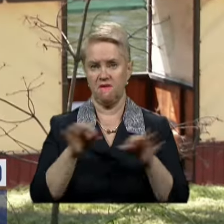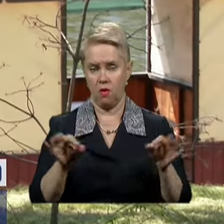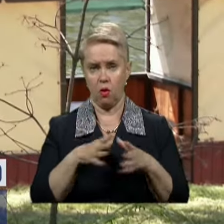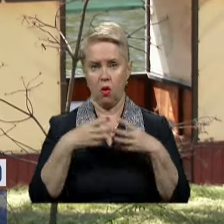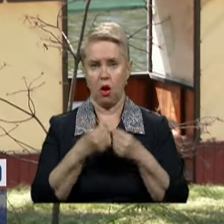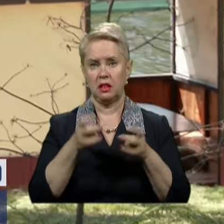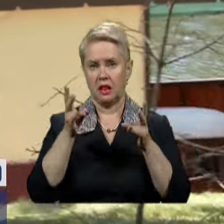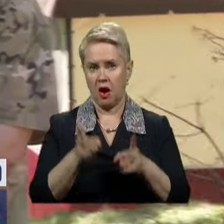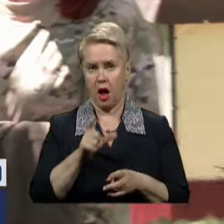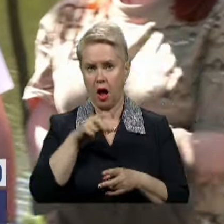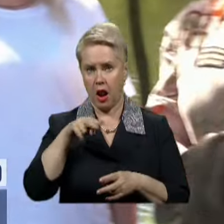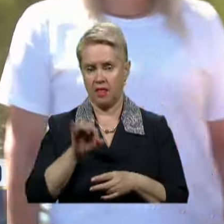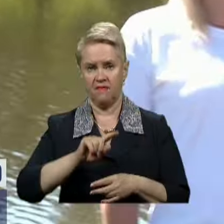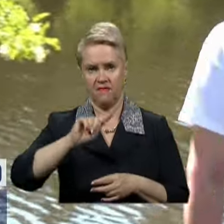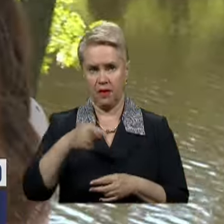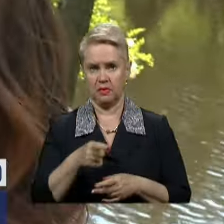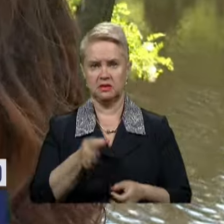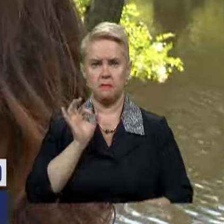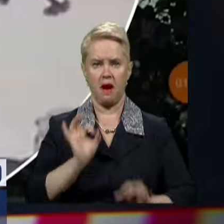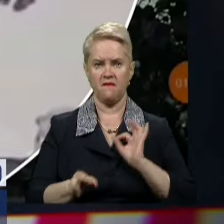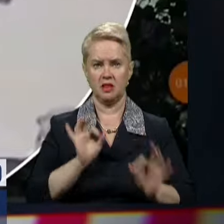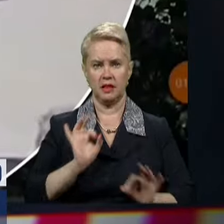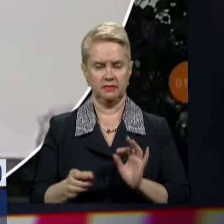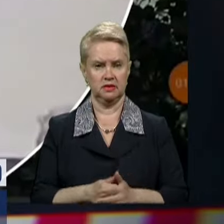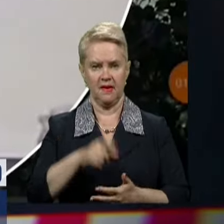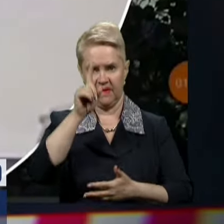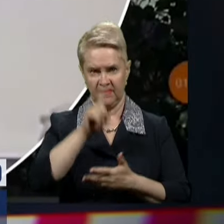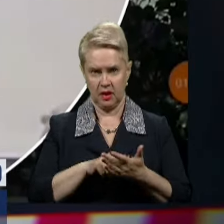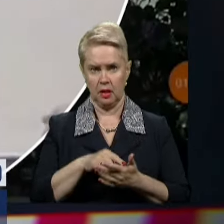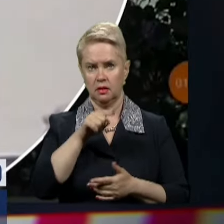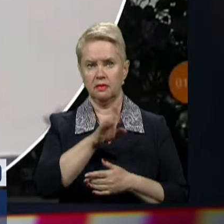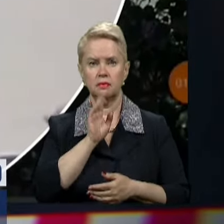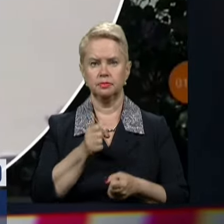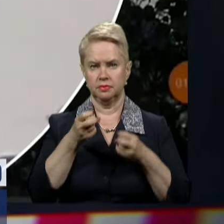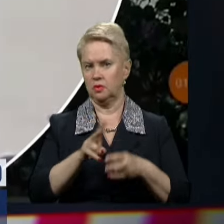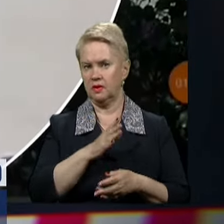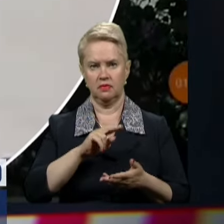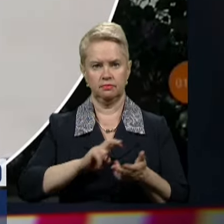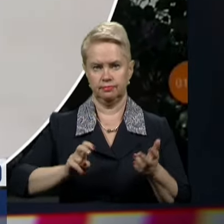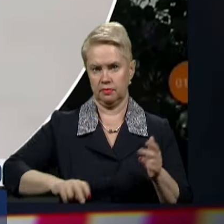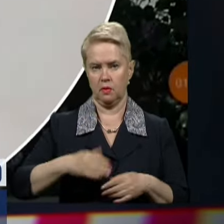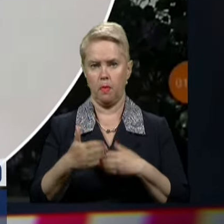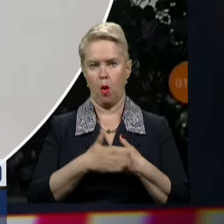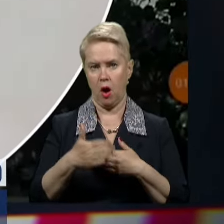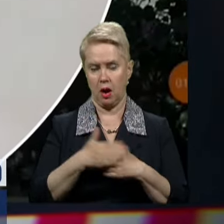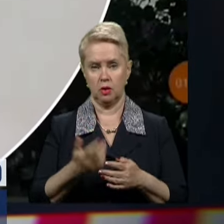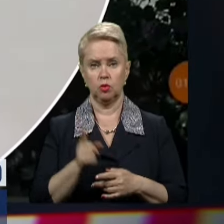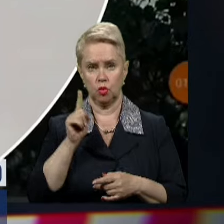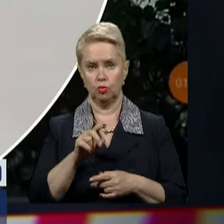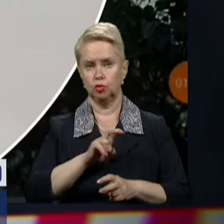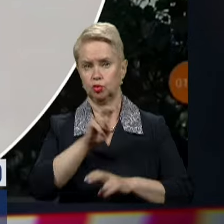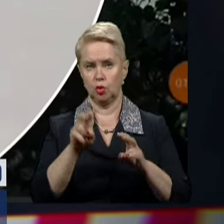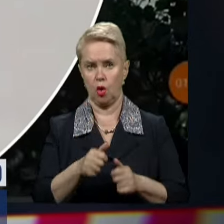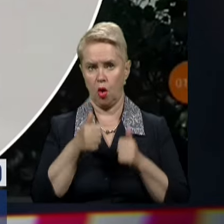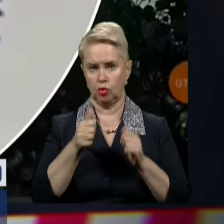Родина травмованої Еліни вимагають справедливості. Вірять, нападниці не вдасться уникнути покарання, тому